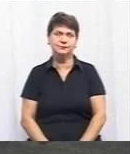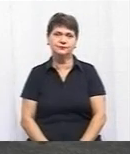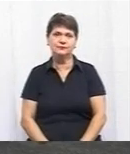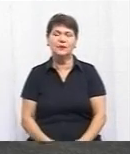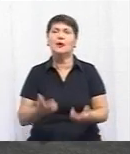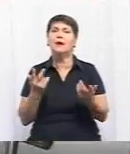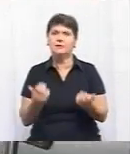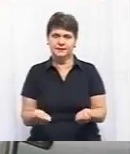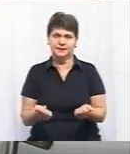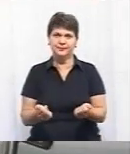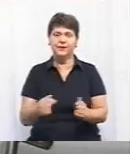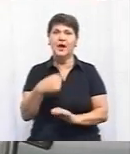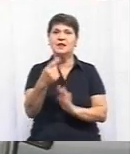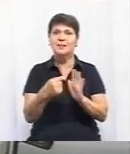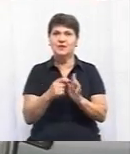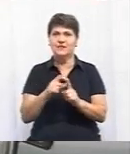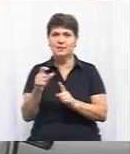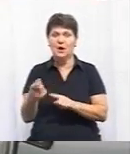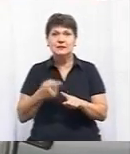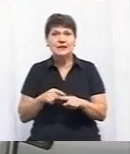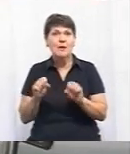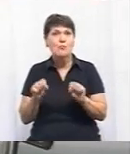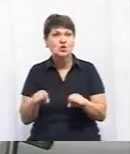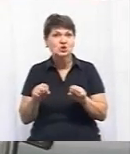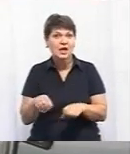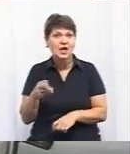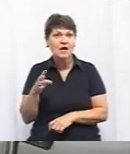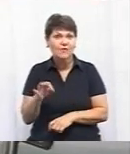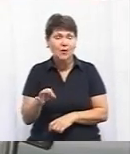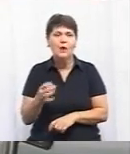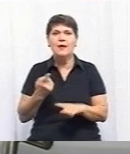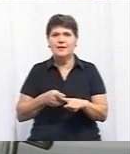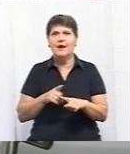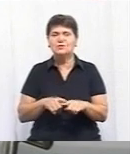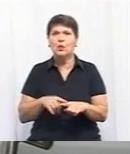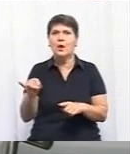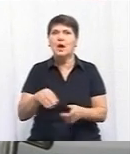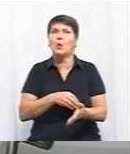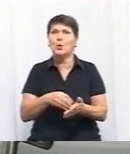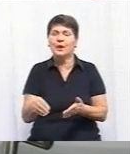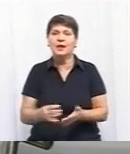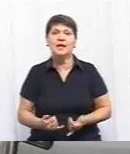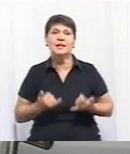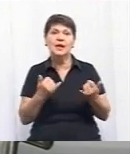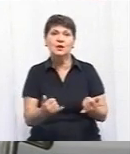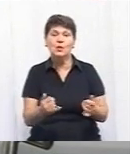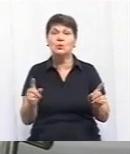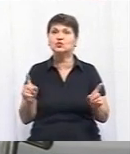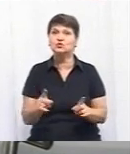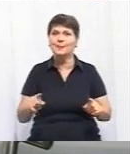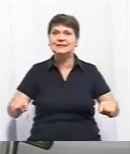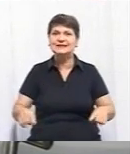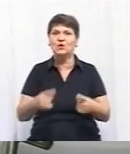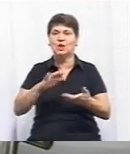Так, на питання відповідаю, що це можливо. Ми саме для цього його і купили, для того, щоб